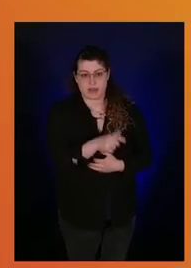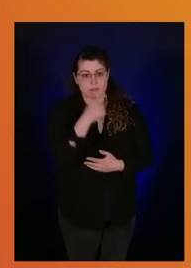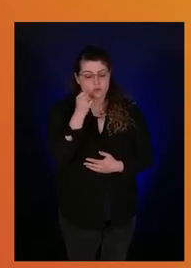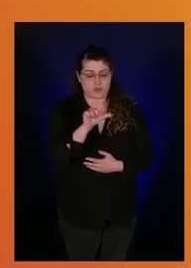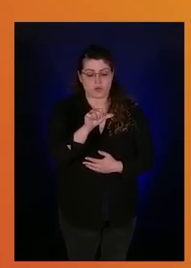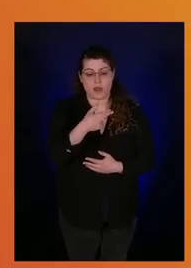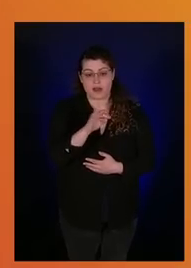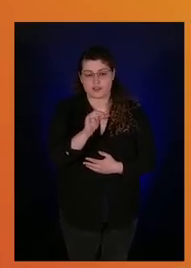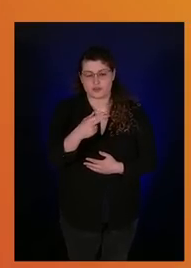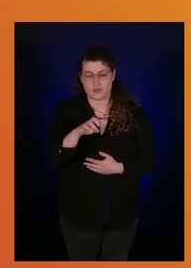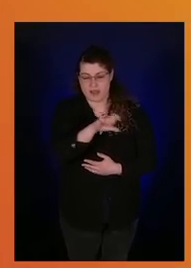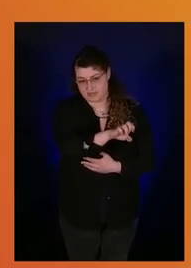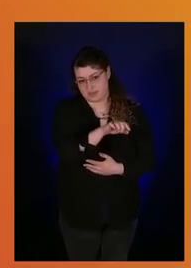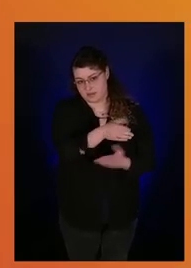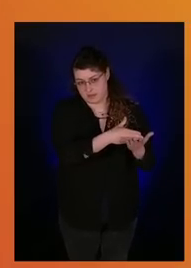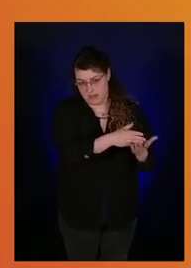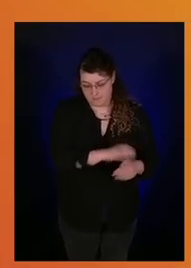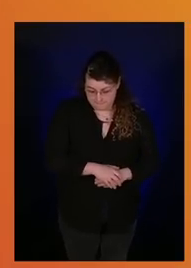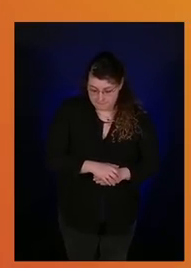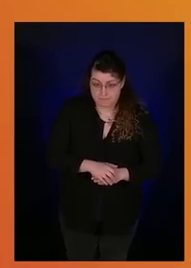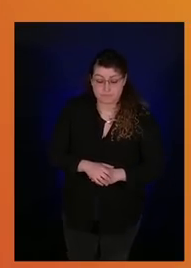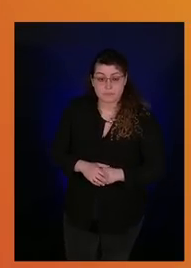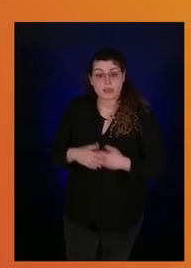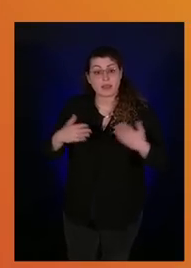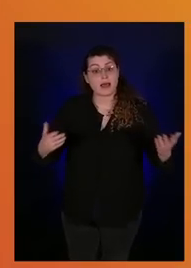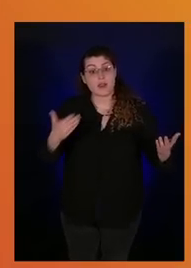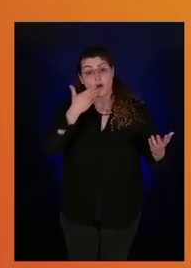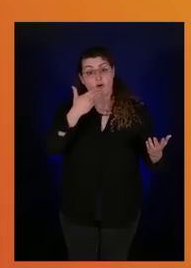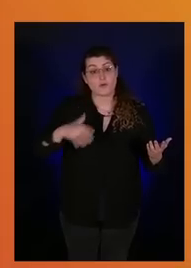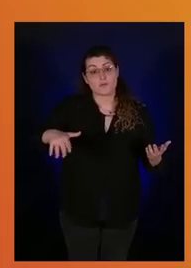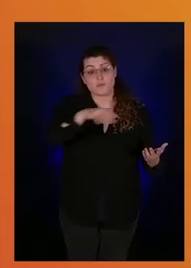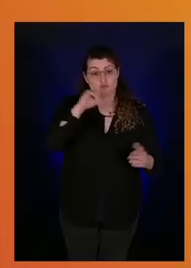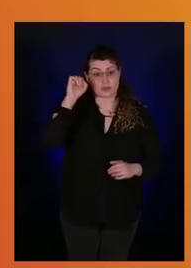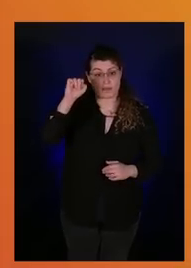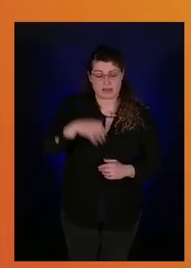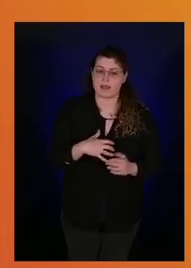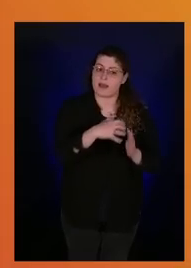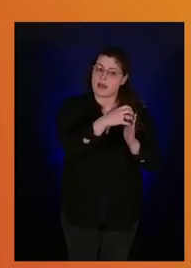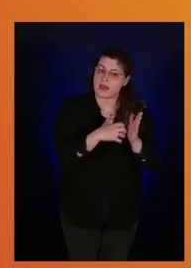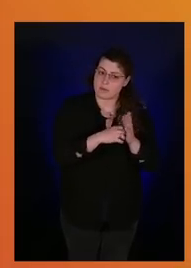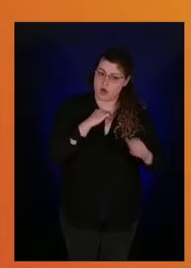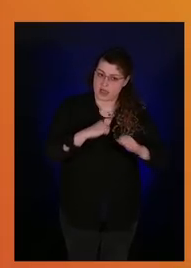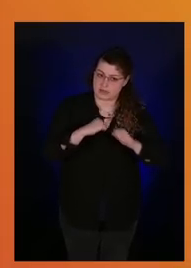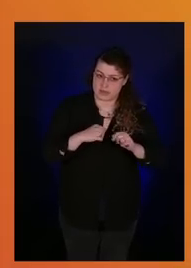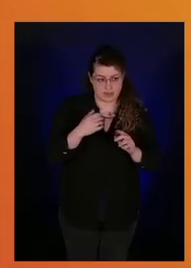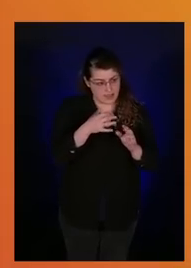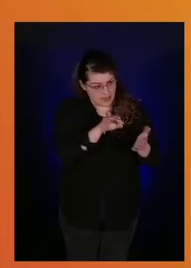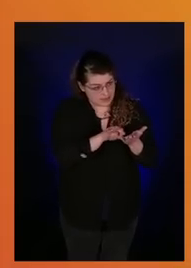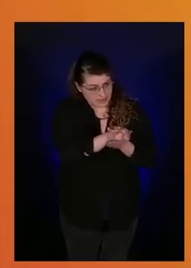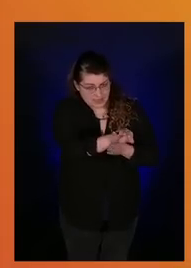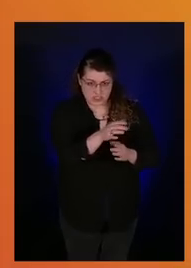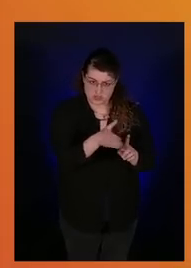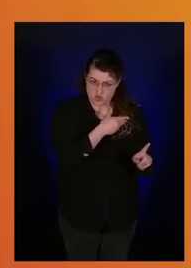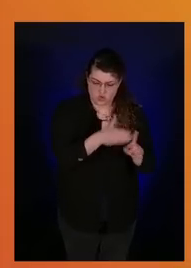Antoine. Bonjour les camarades. Le rapport d'activité sur la stratégie des luttes est vide de